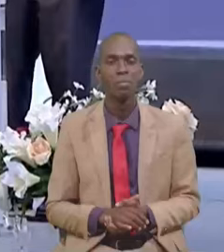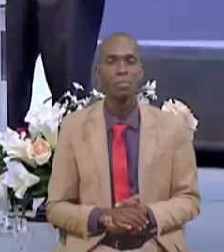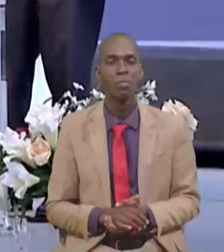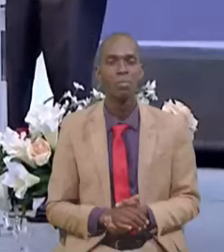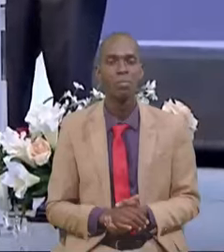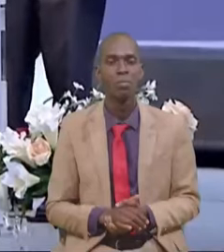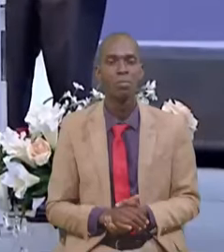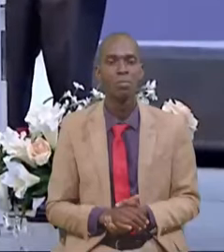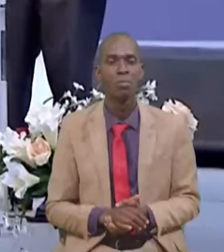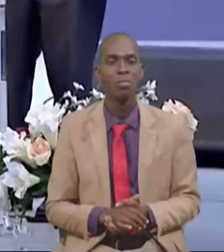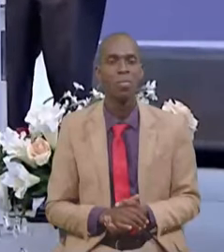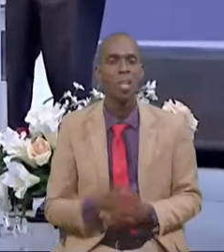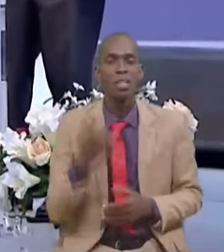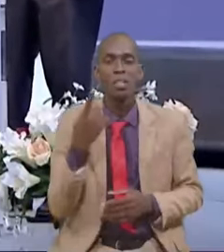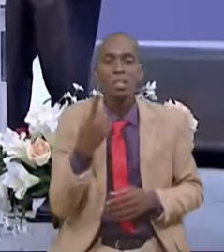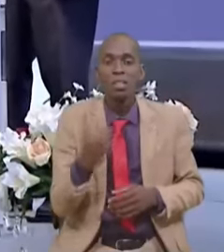La tragédie,